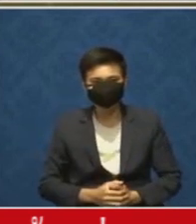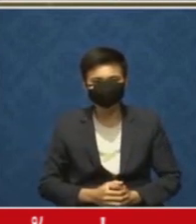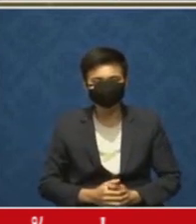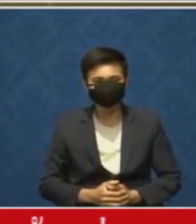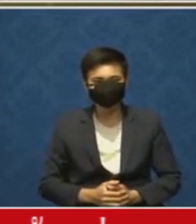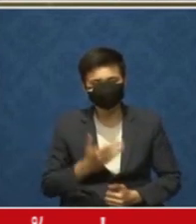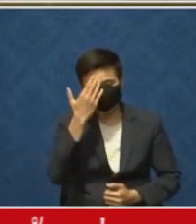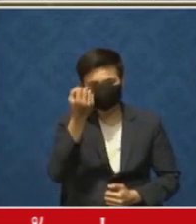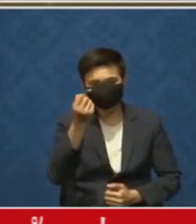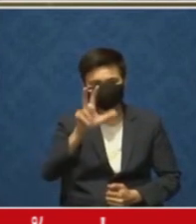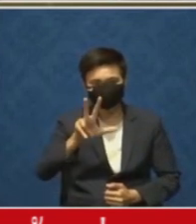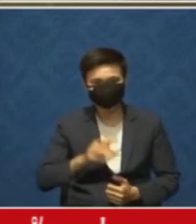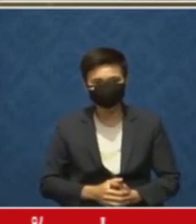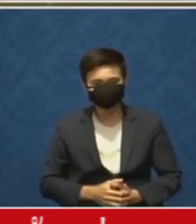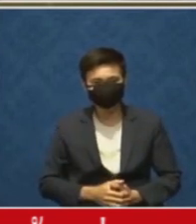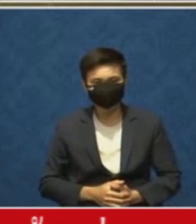สไลด์ที่13ครับ